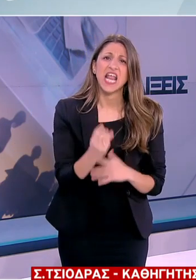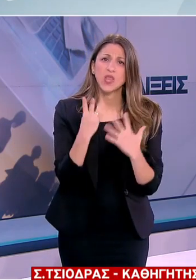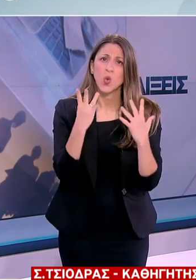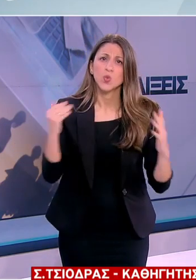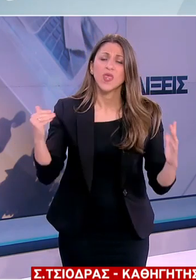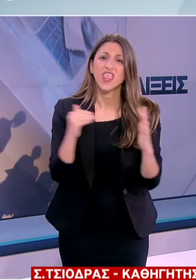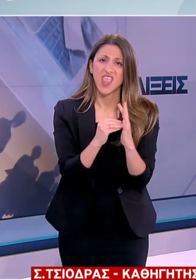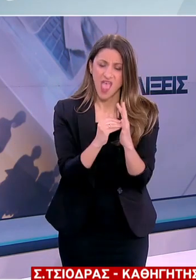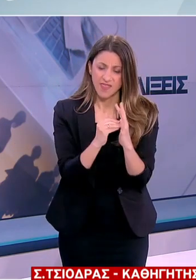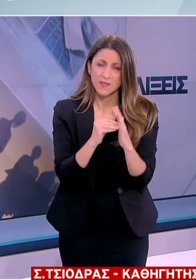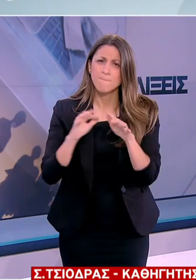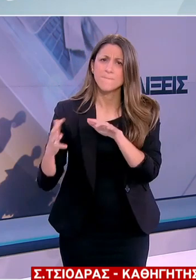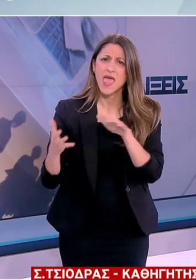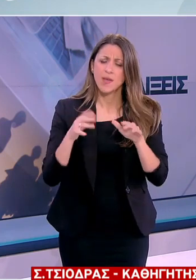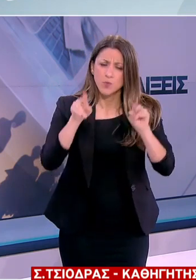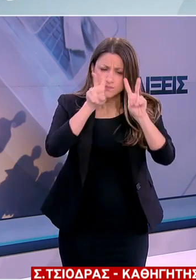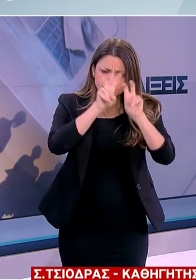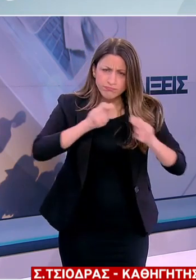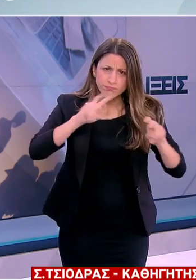48.798 κλινικά δείγματα.